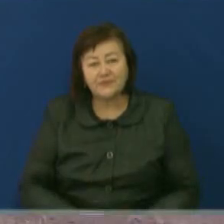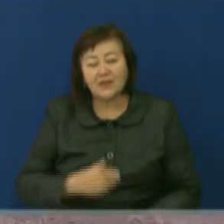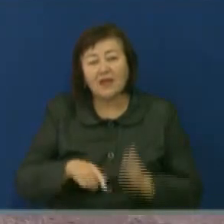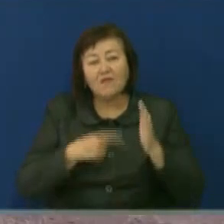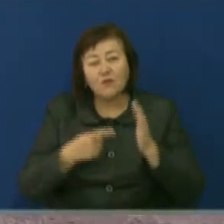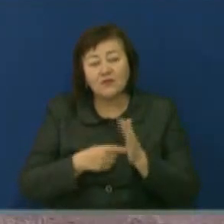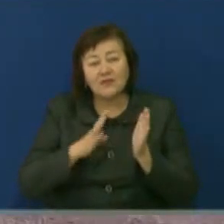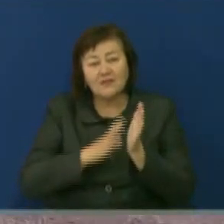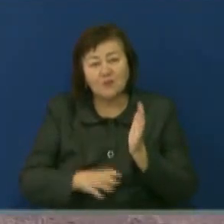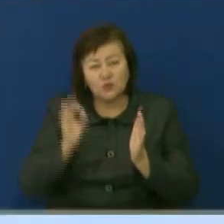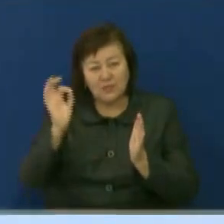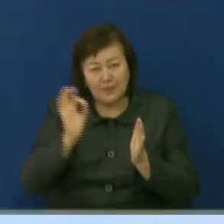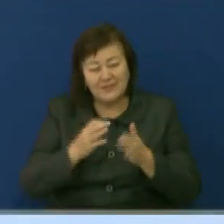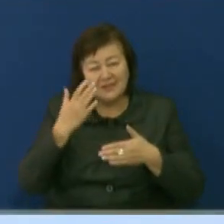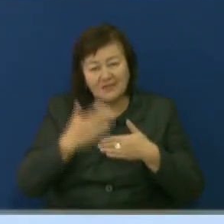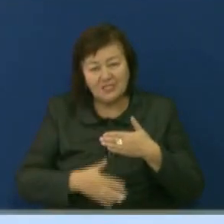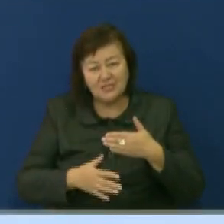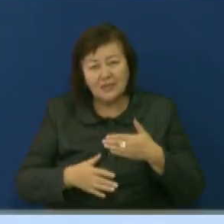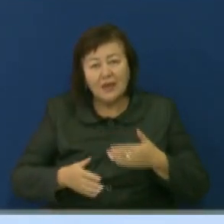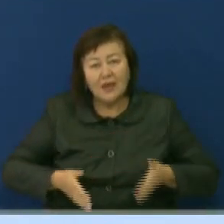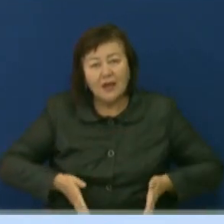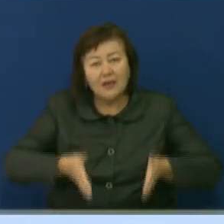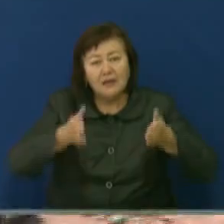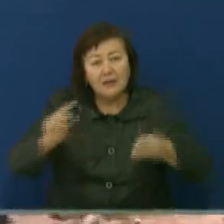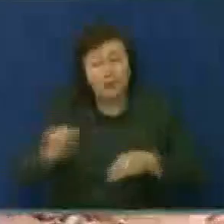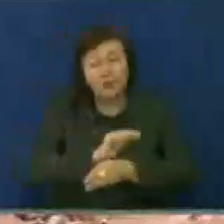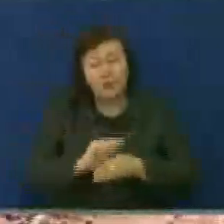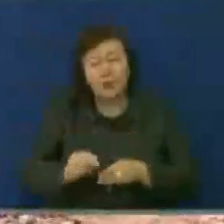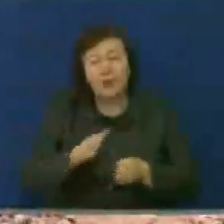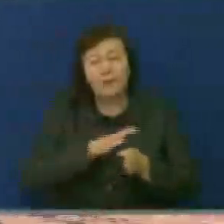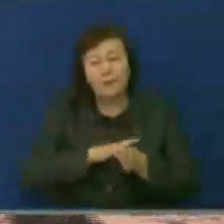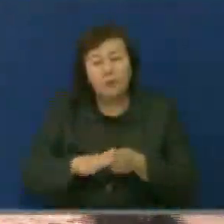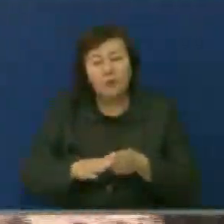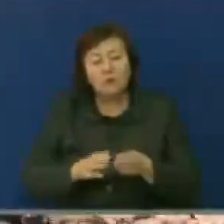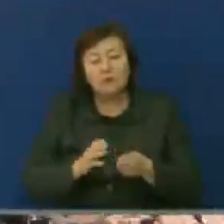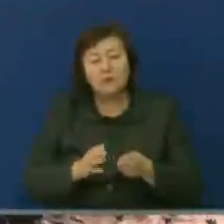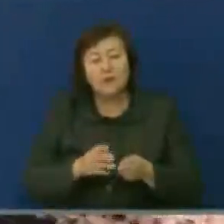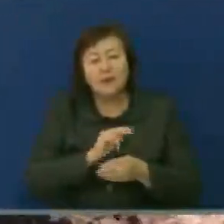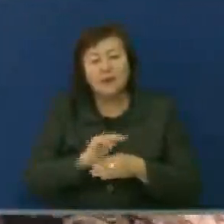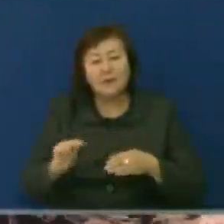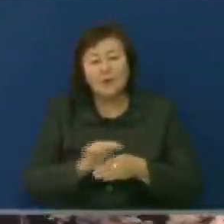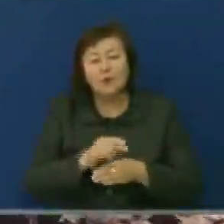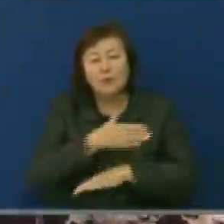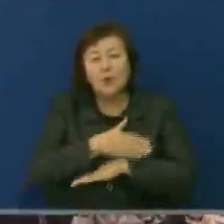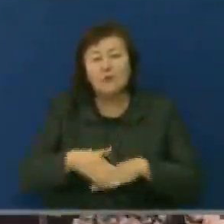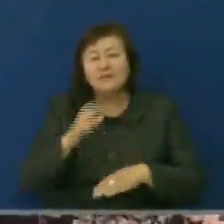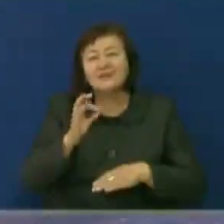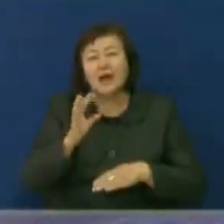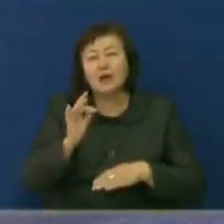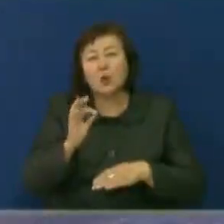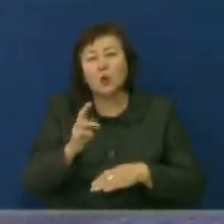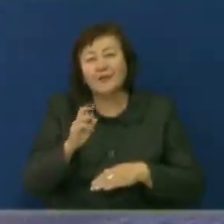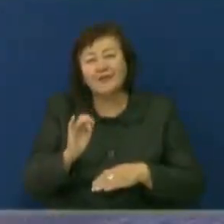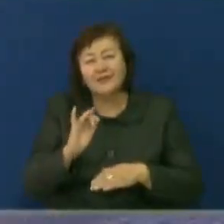городе на 90% завершены работы по проспекту Ауэзова. Полным ходом идет ремонт дорог по улицам Сорокина, Молдогалиева, Билибаева